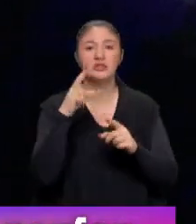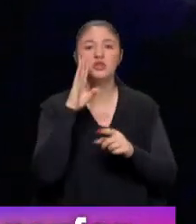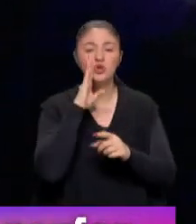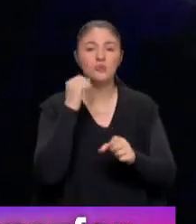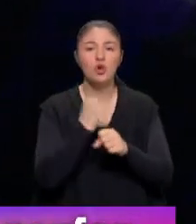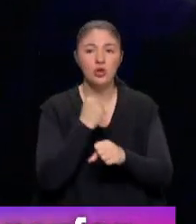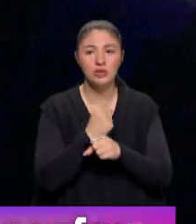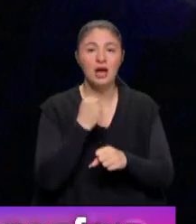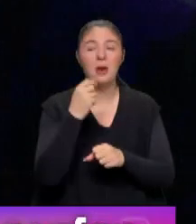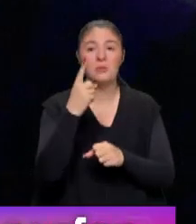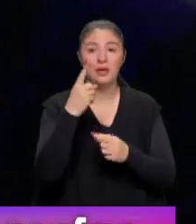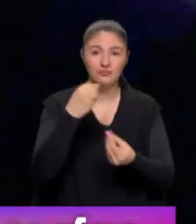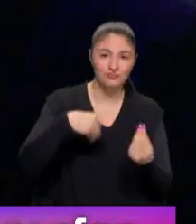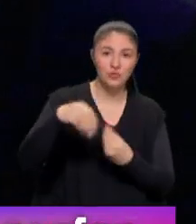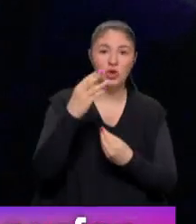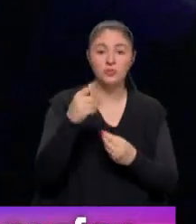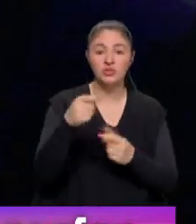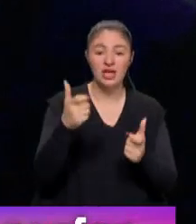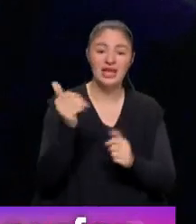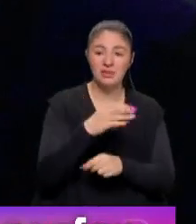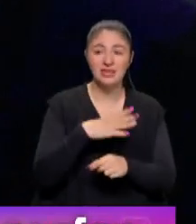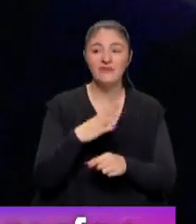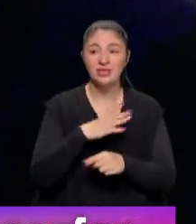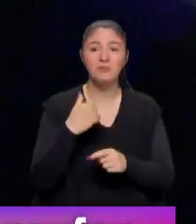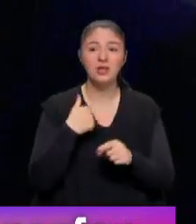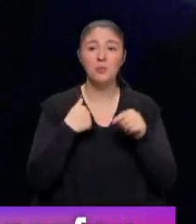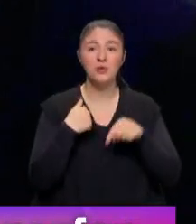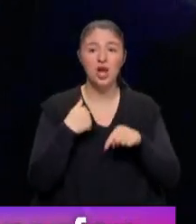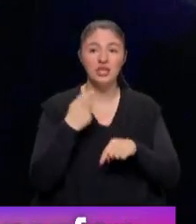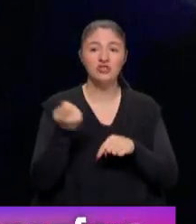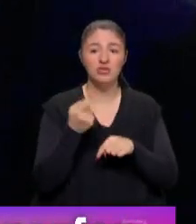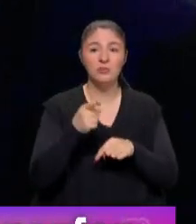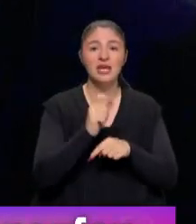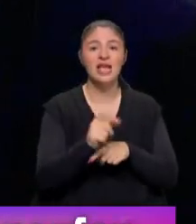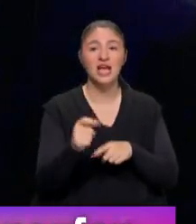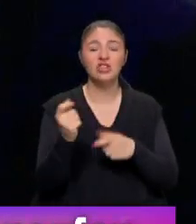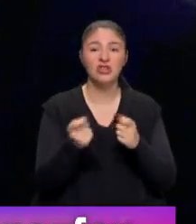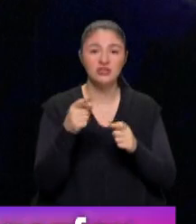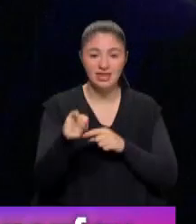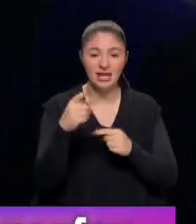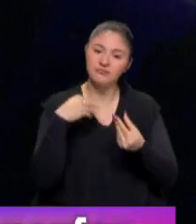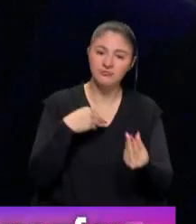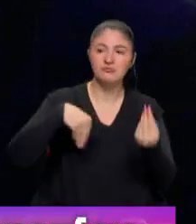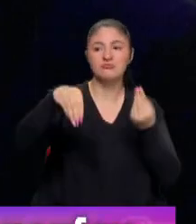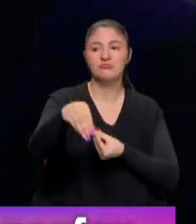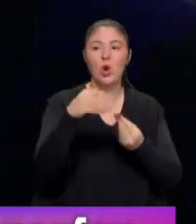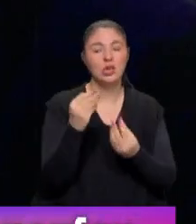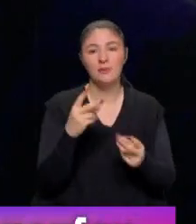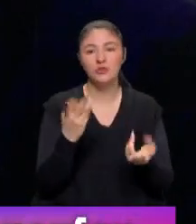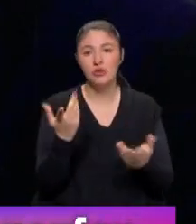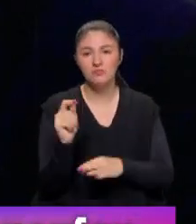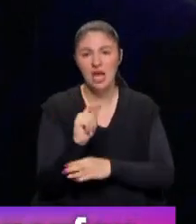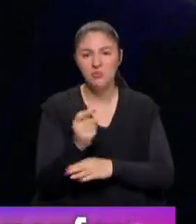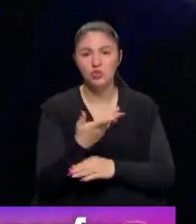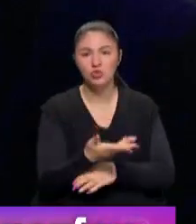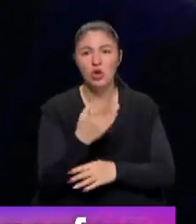Zonguldak bir becaiş yapabilir miyiz? Bu şehre gelmek isteyen varsa ben de burada çalışan, bu illerde çalışanların yerine gidebilirim. Çünkü